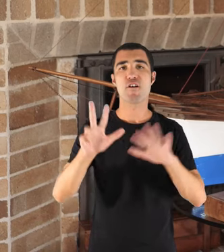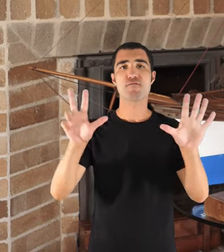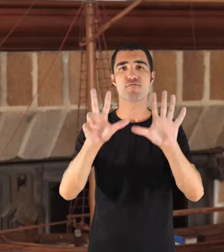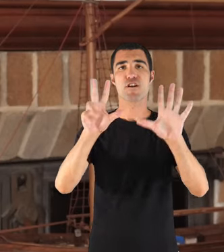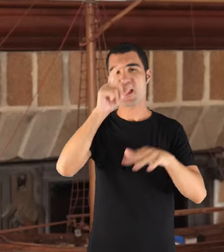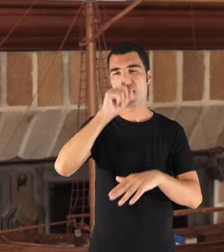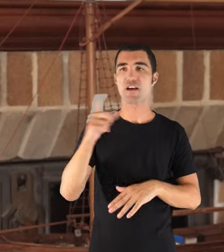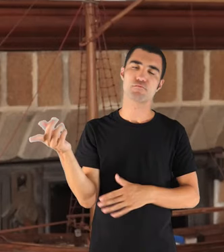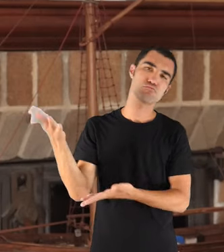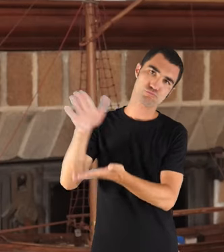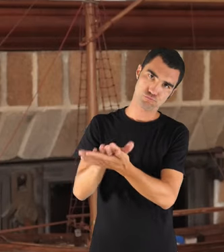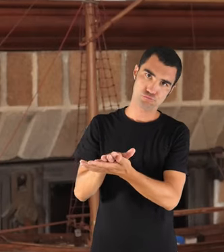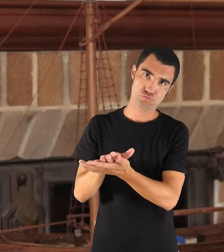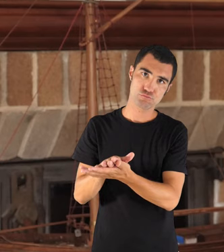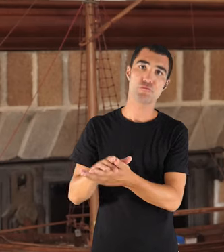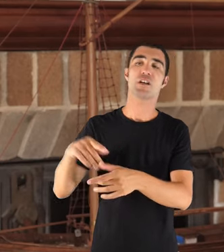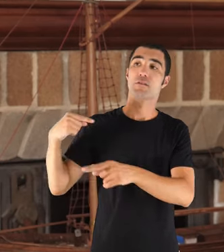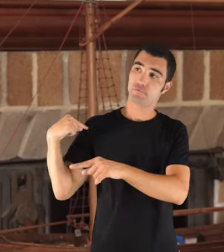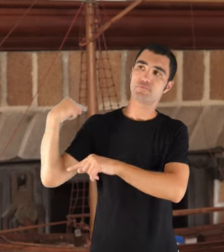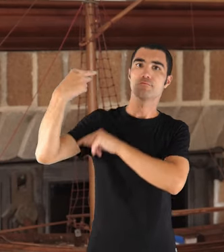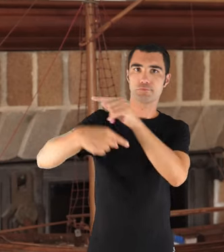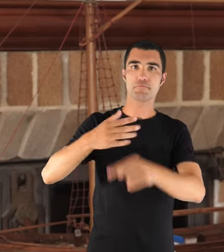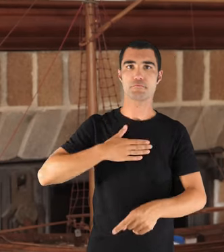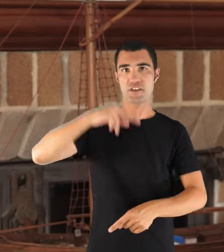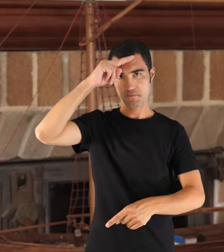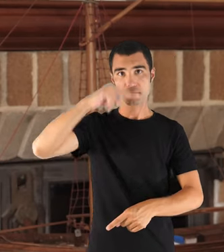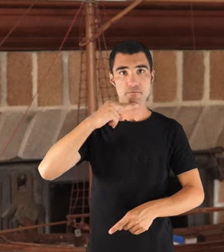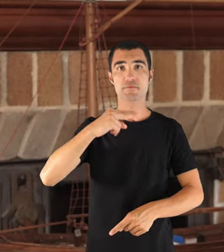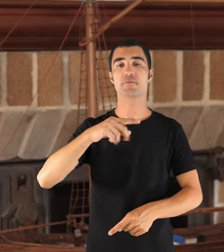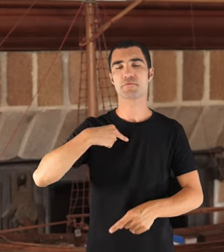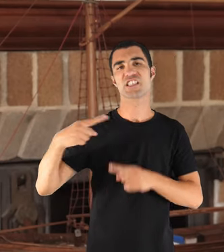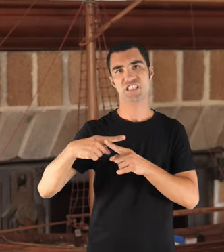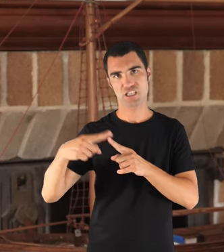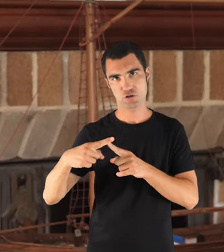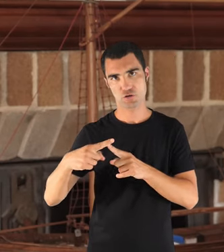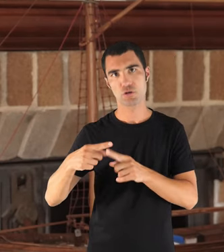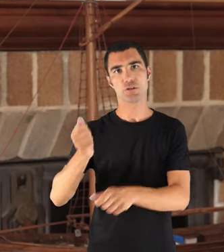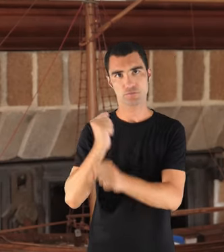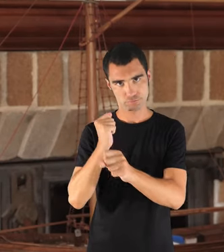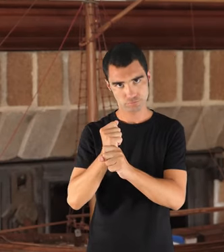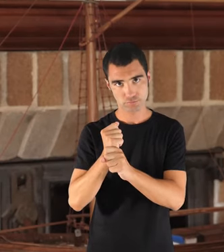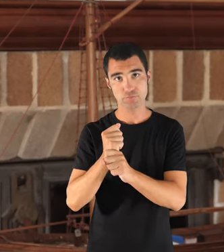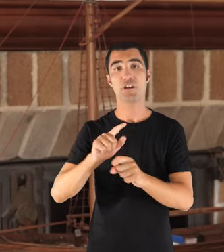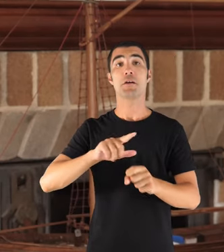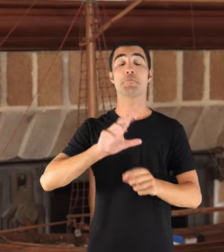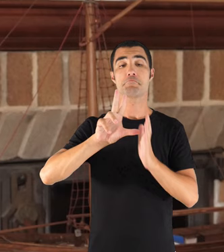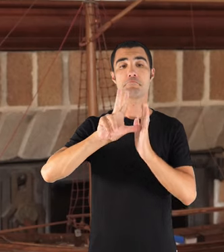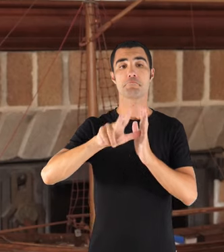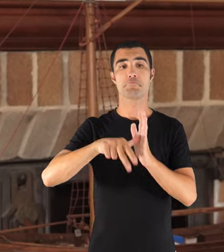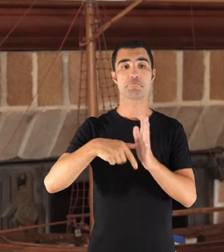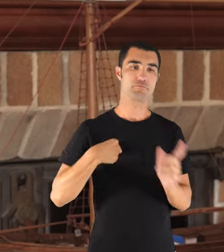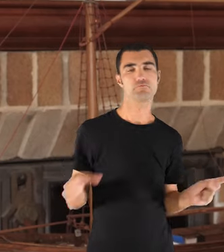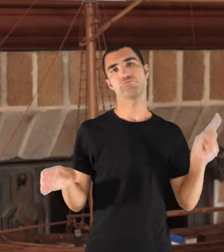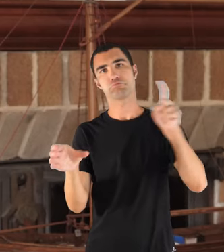va morir. Després d'ell va seguir mon pare i el meu conco fent aquesta feina, fins que jo m'hi vaig agregar, ja de